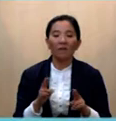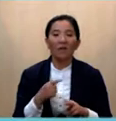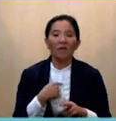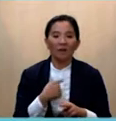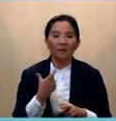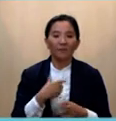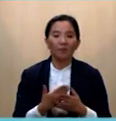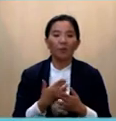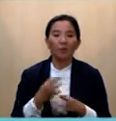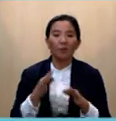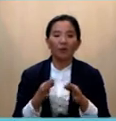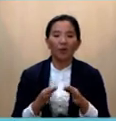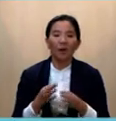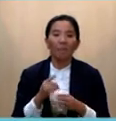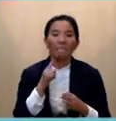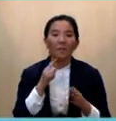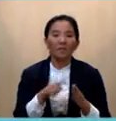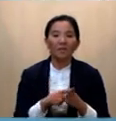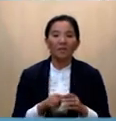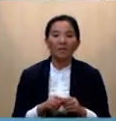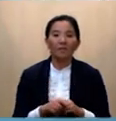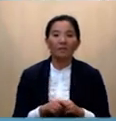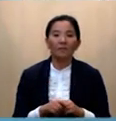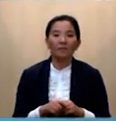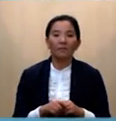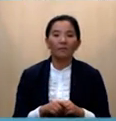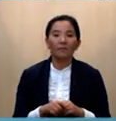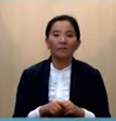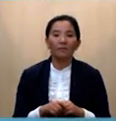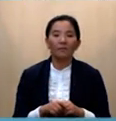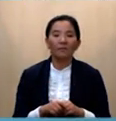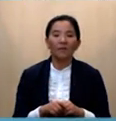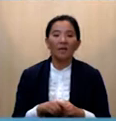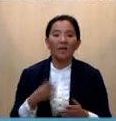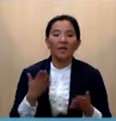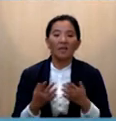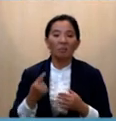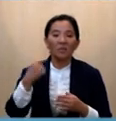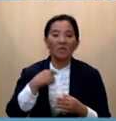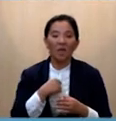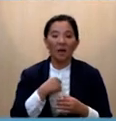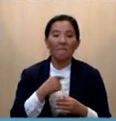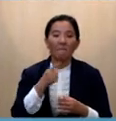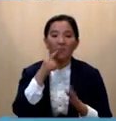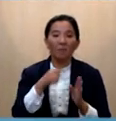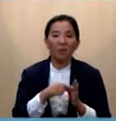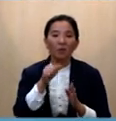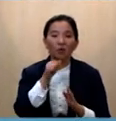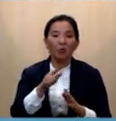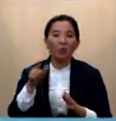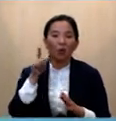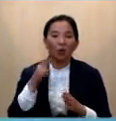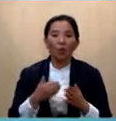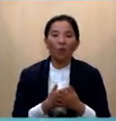судья, ты атакуешь, попади в меня. Меня. Если в меня попал, с прошлого года введено